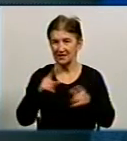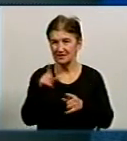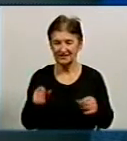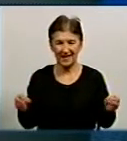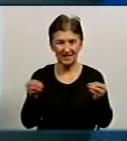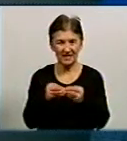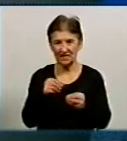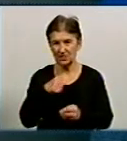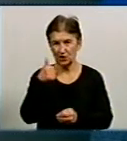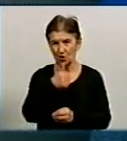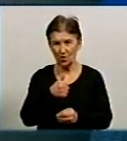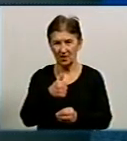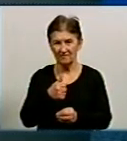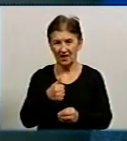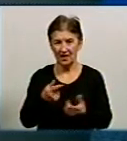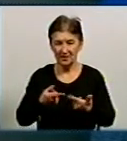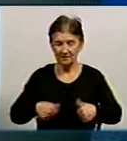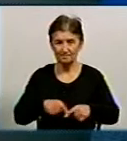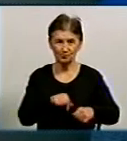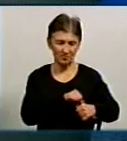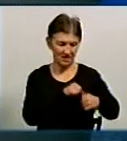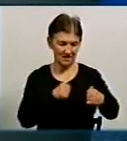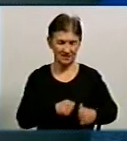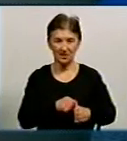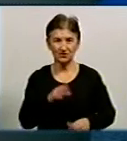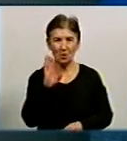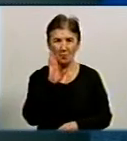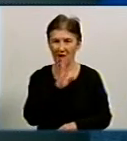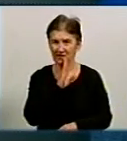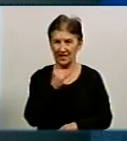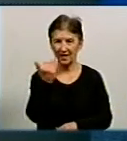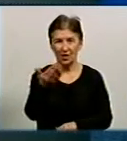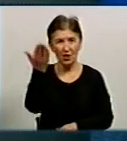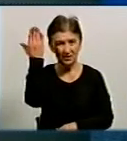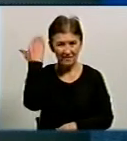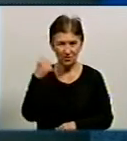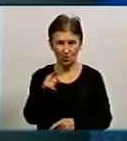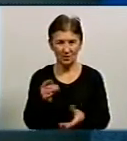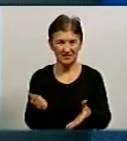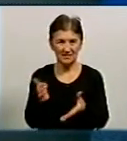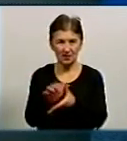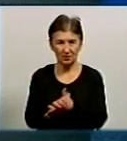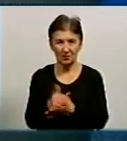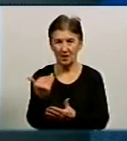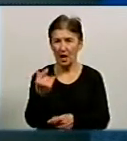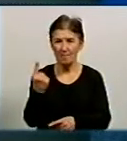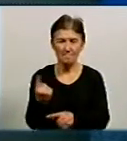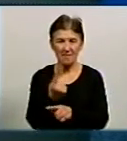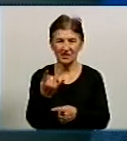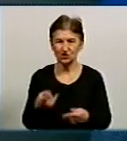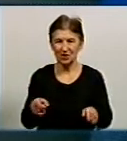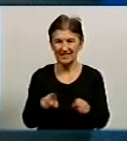років існування організації, наприклад, «Серце матері», з якою я особисто дуже давно знайомий, це от перший такий